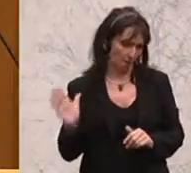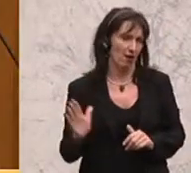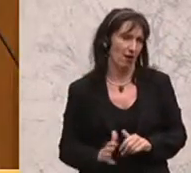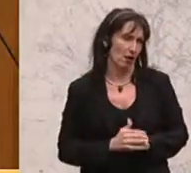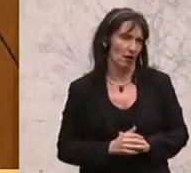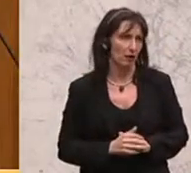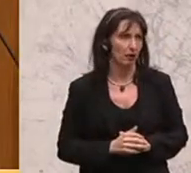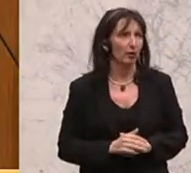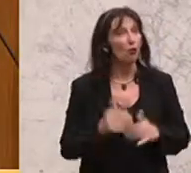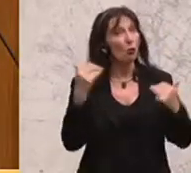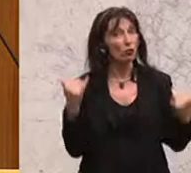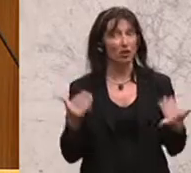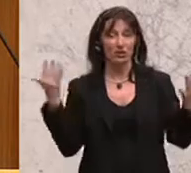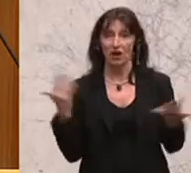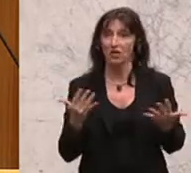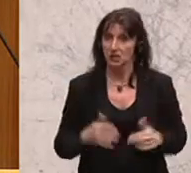Und